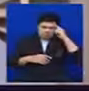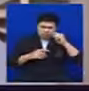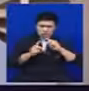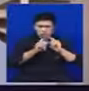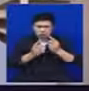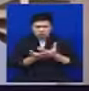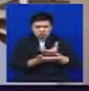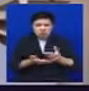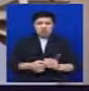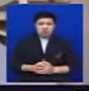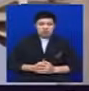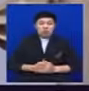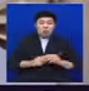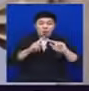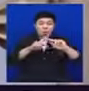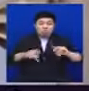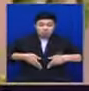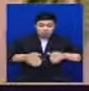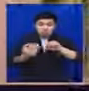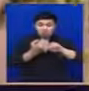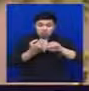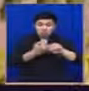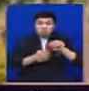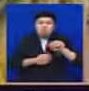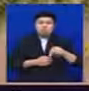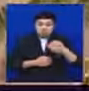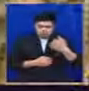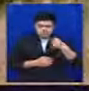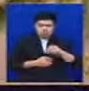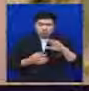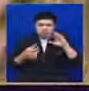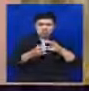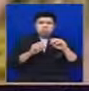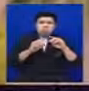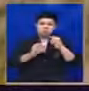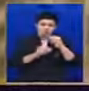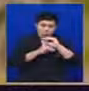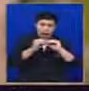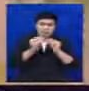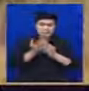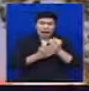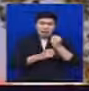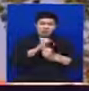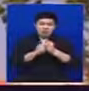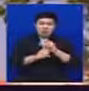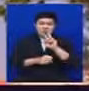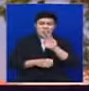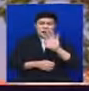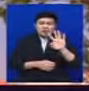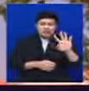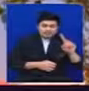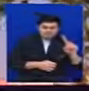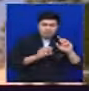าวด้านกรมทางหลวงยืนยันว่าโครงการนี้ได้ผ่าน EIA แล้วเมื่อปี2541และการประชุม